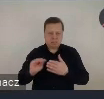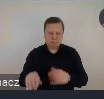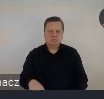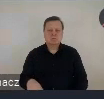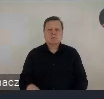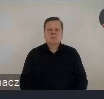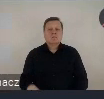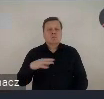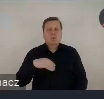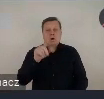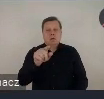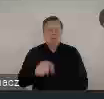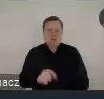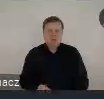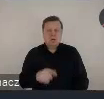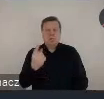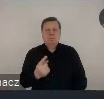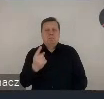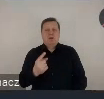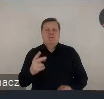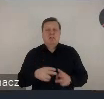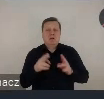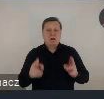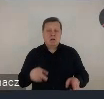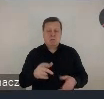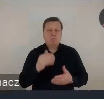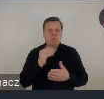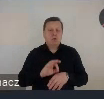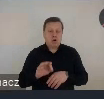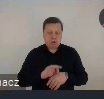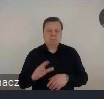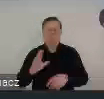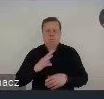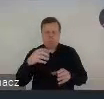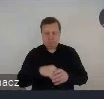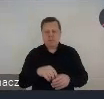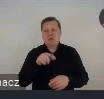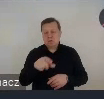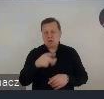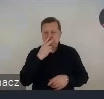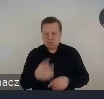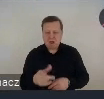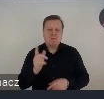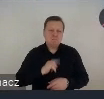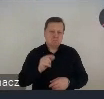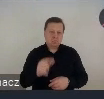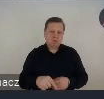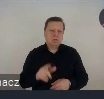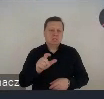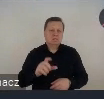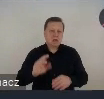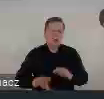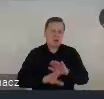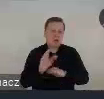w pierwszej edycji naszego projektu. Czyli na przykład cech reprezentowany jest